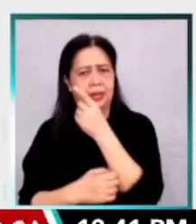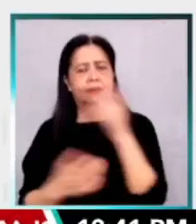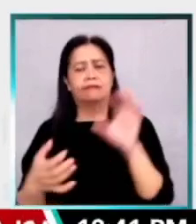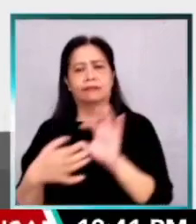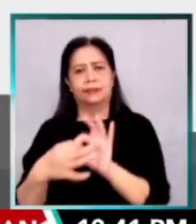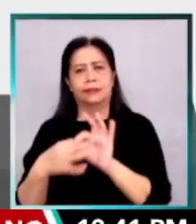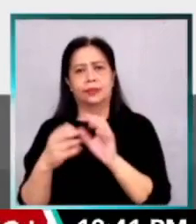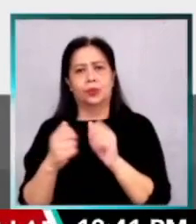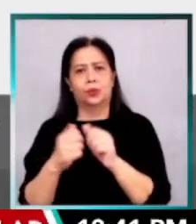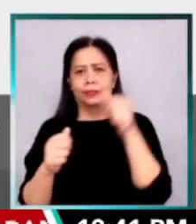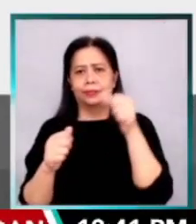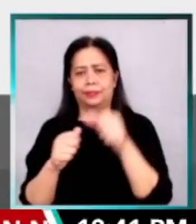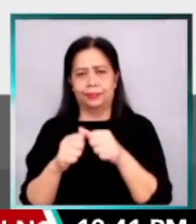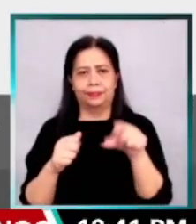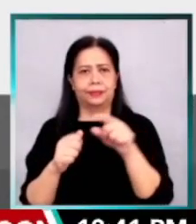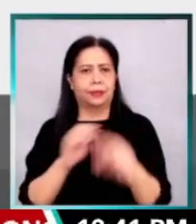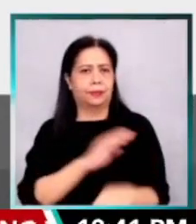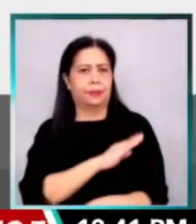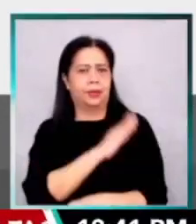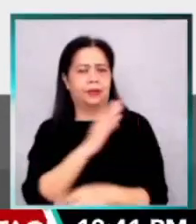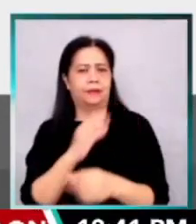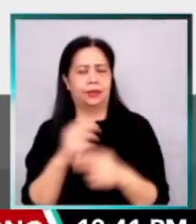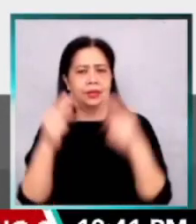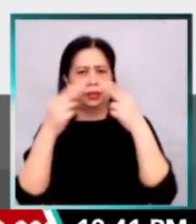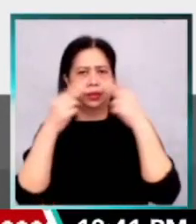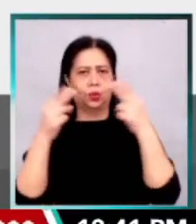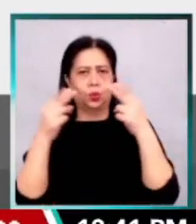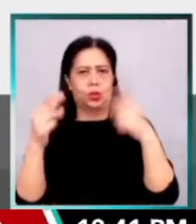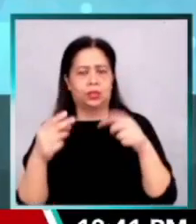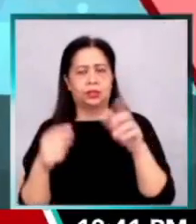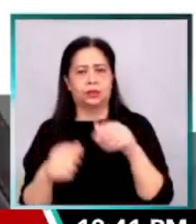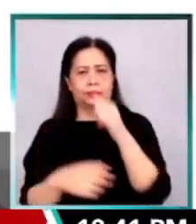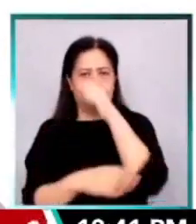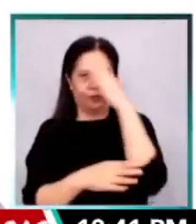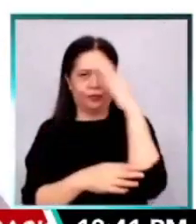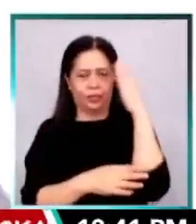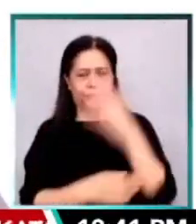paggunita ng katapangan at kabayanihan ni Bonifacio.